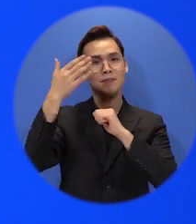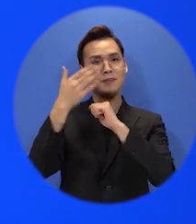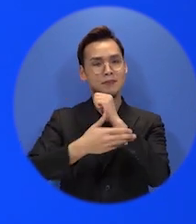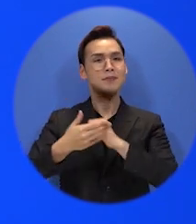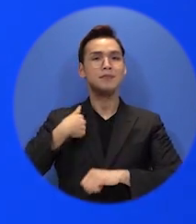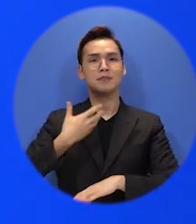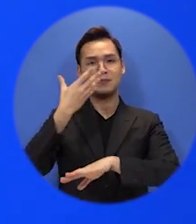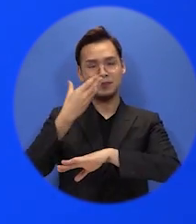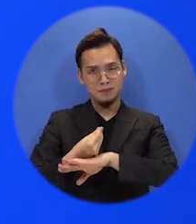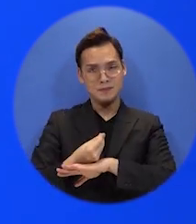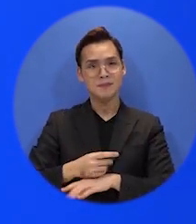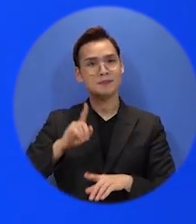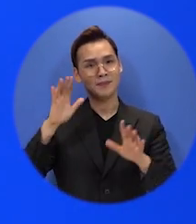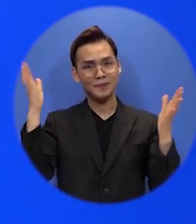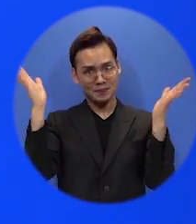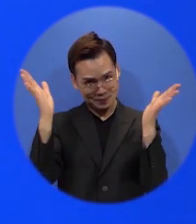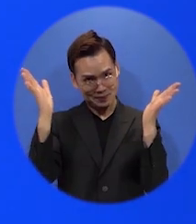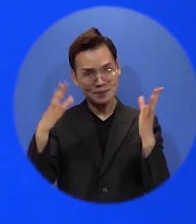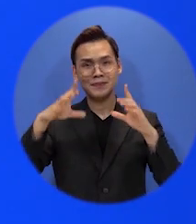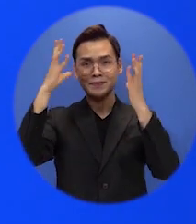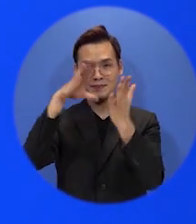자, 캡처하시면 됩니다. 하나, 둘, 셋.